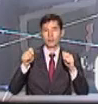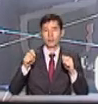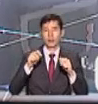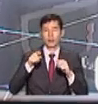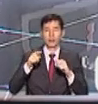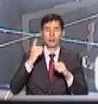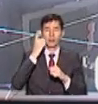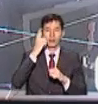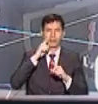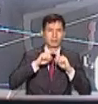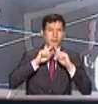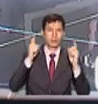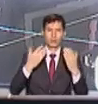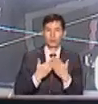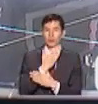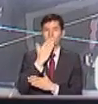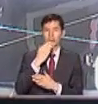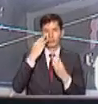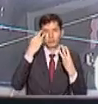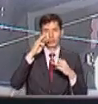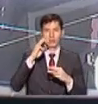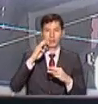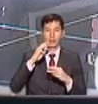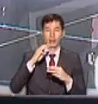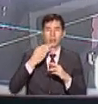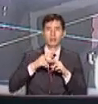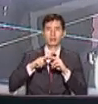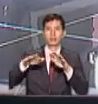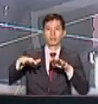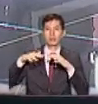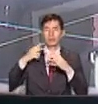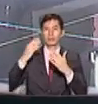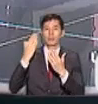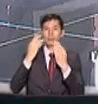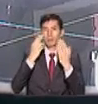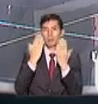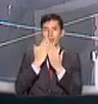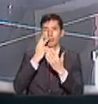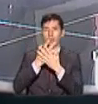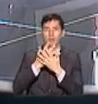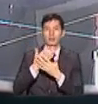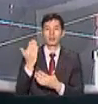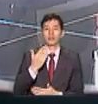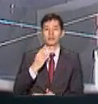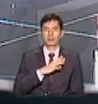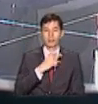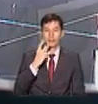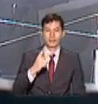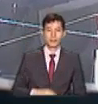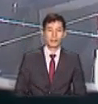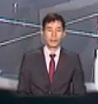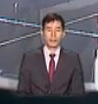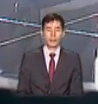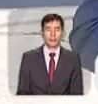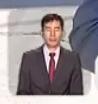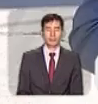смартфон Galaxy S10. О том, как прошла презентация и чем удивил Samsung на этот раз, расскажет мой коллега Булат Мурсалим.